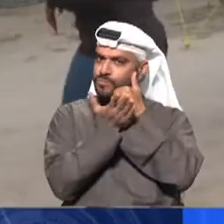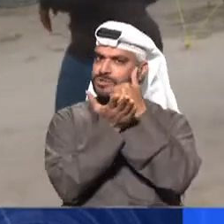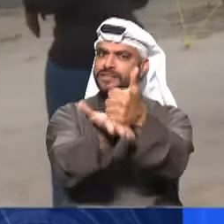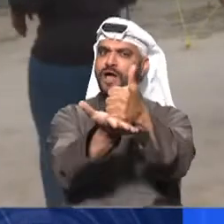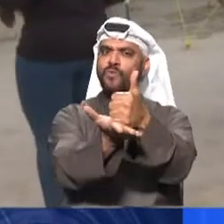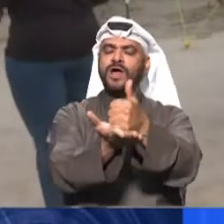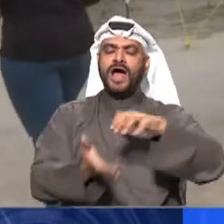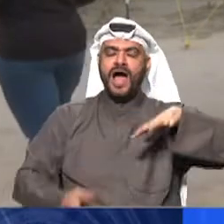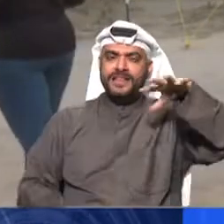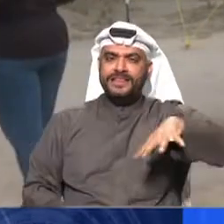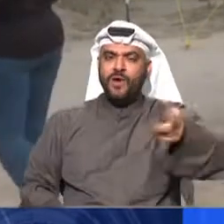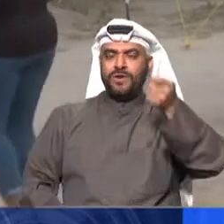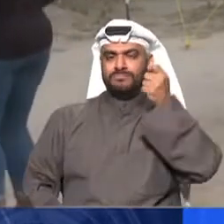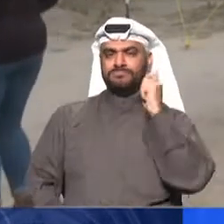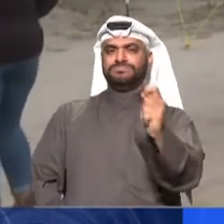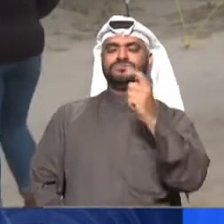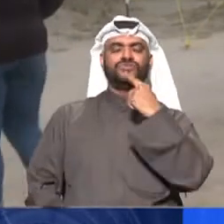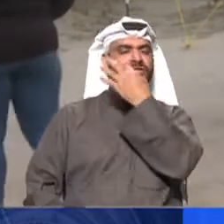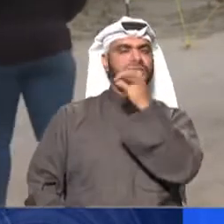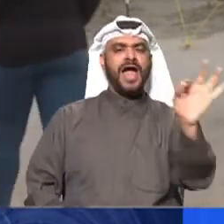البلد العزيز في نظافة